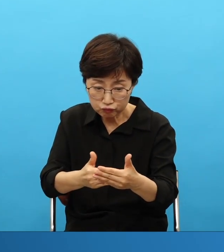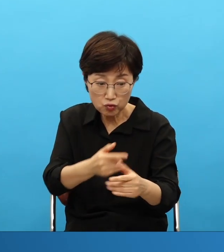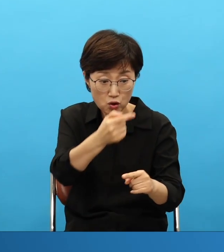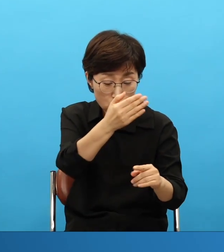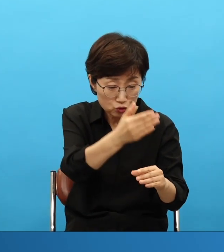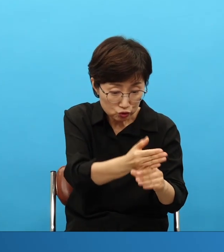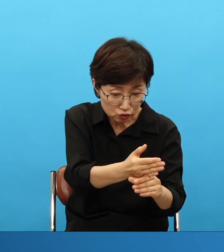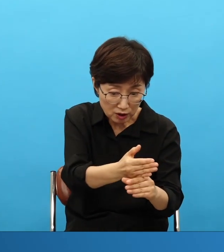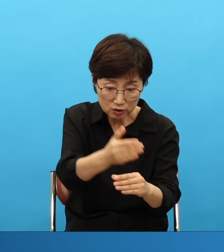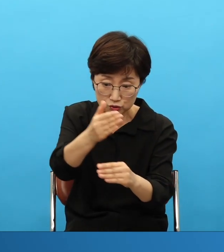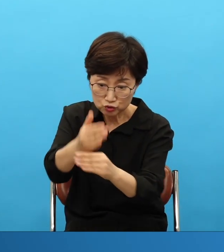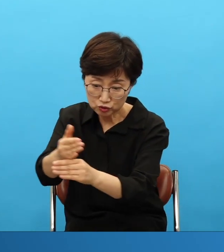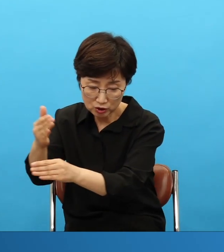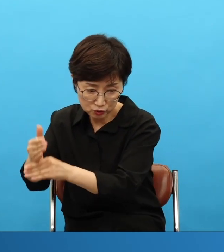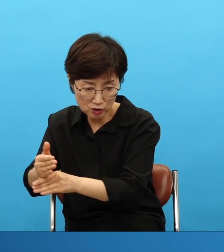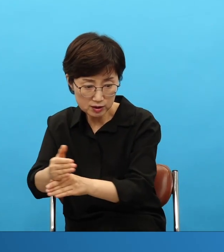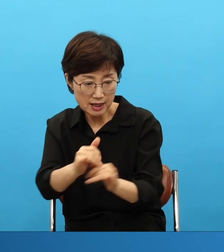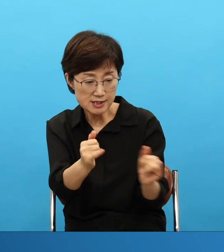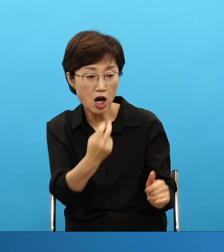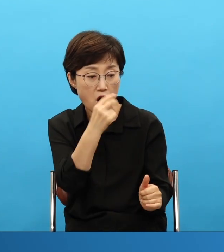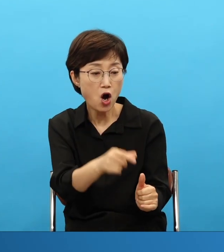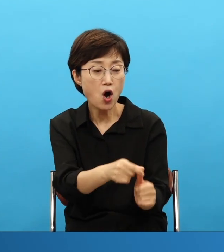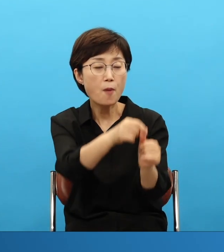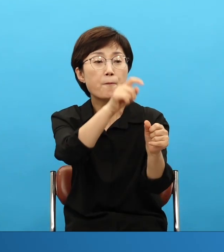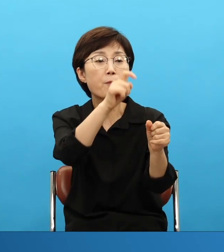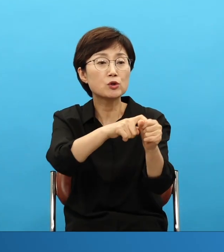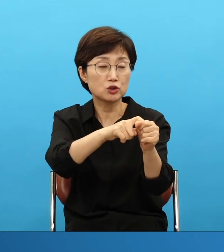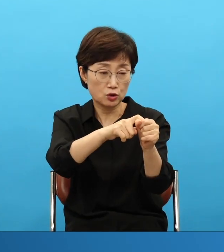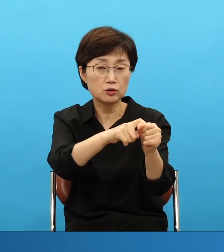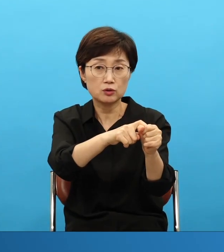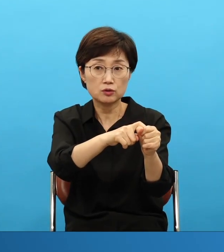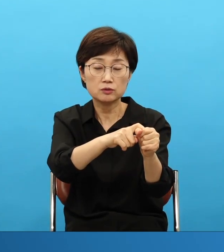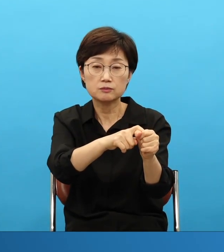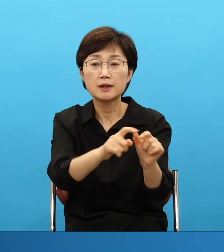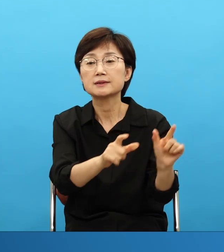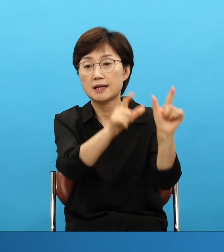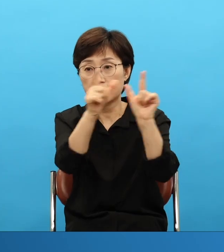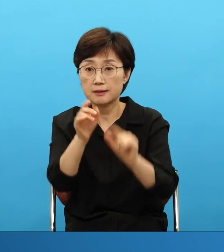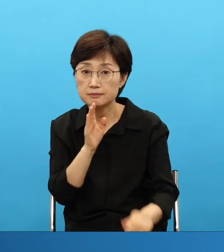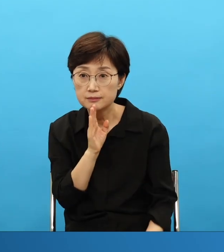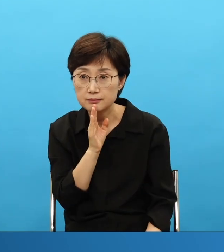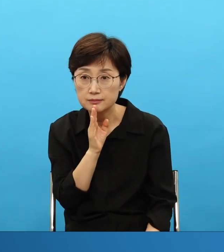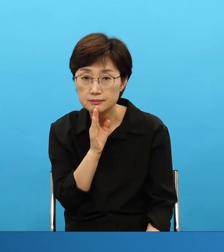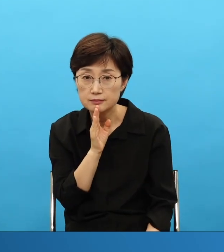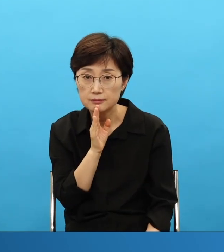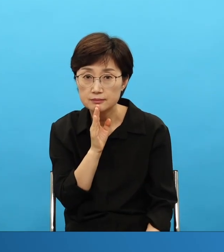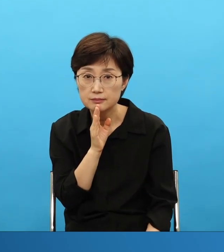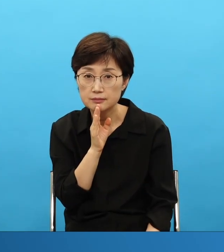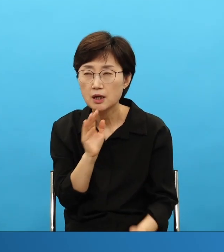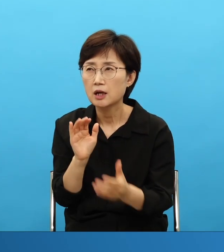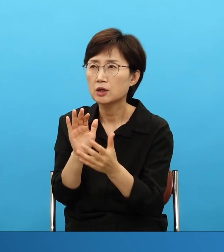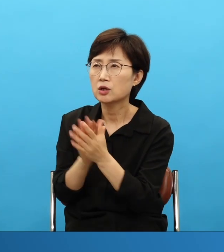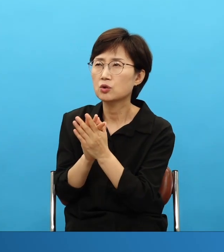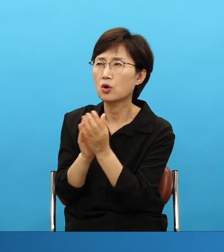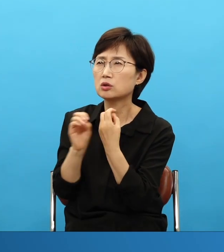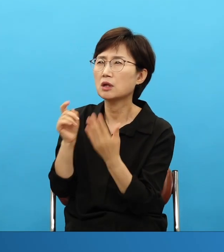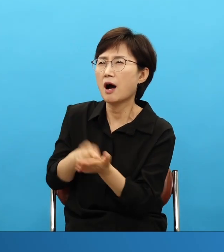기도만 하면 돼요 응답도 기다리지 마시고이 기도만